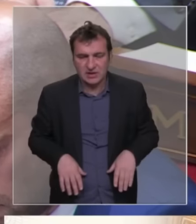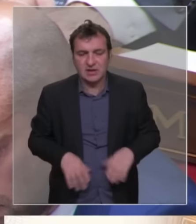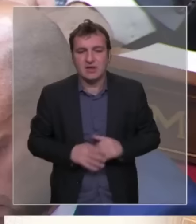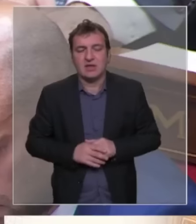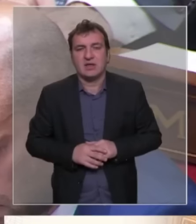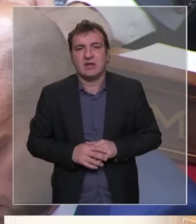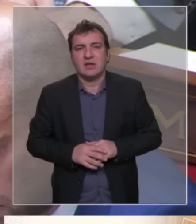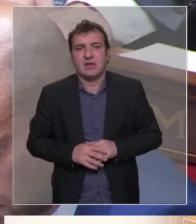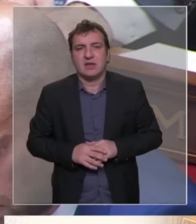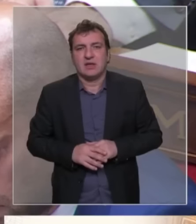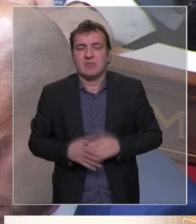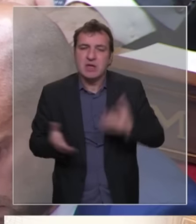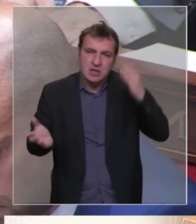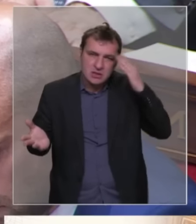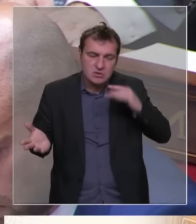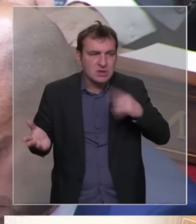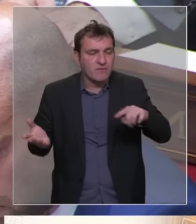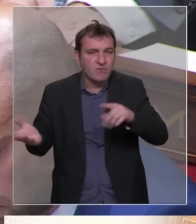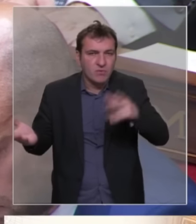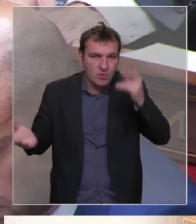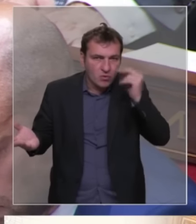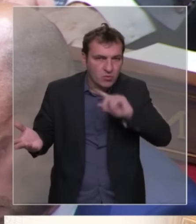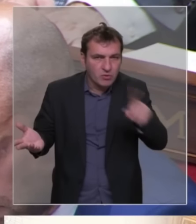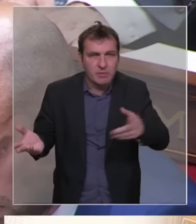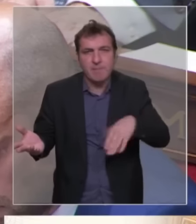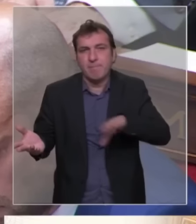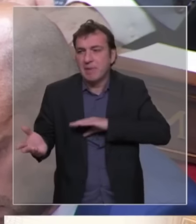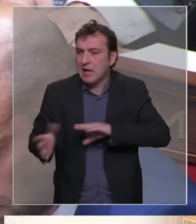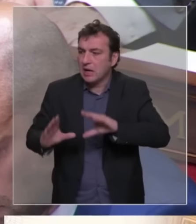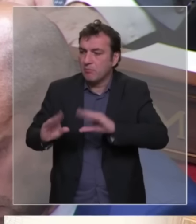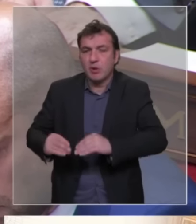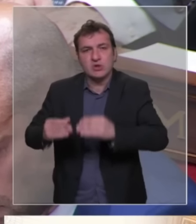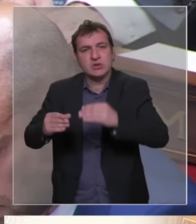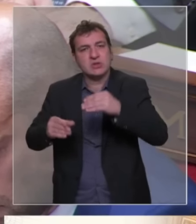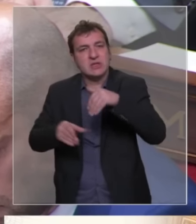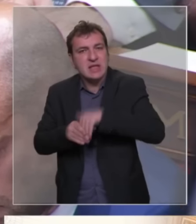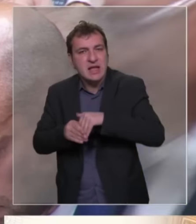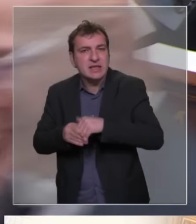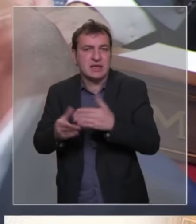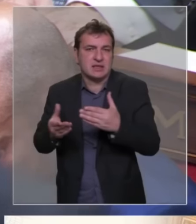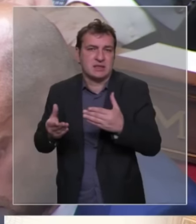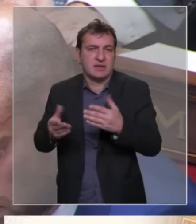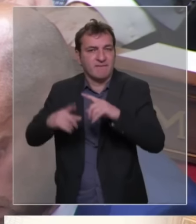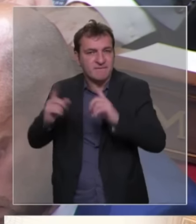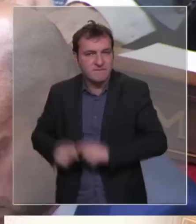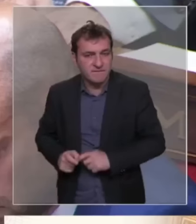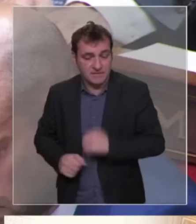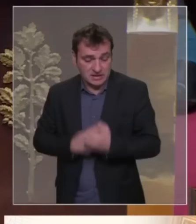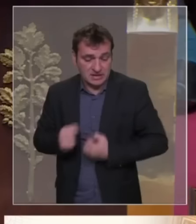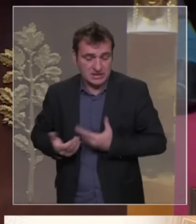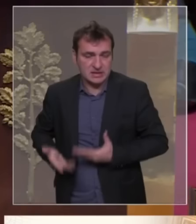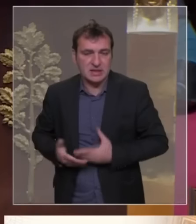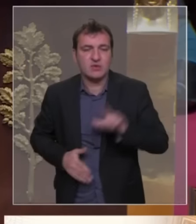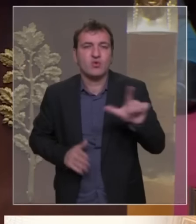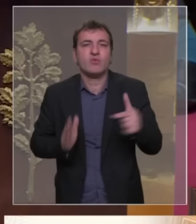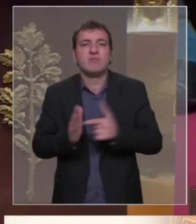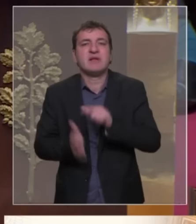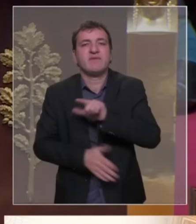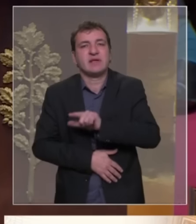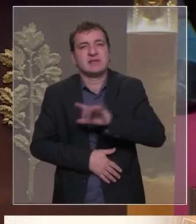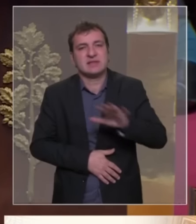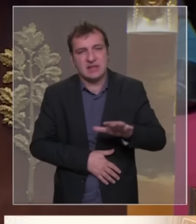votre incompréhension à propos de la diminution des postes d'internes cette année. En 2025, la dynamique va reprendre